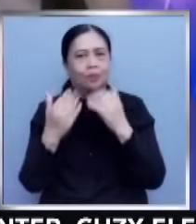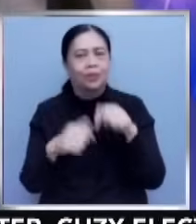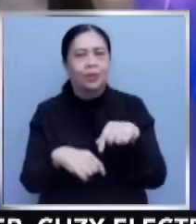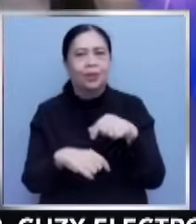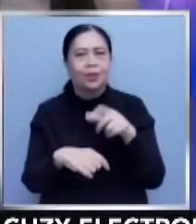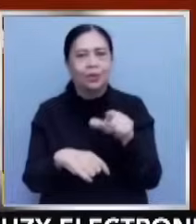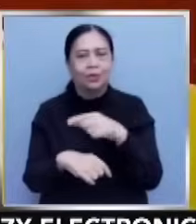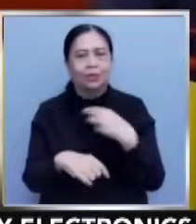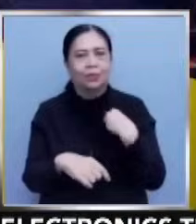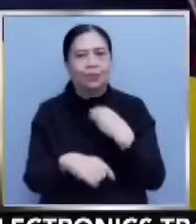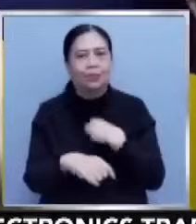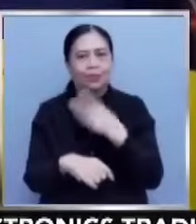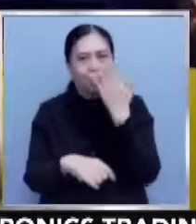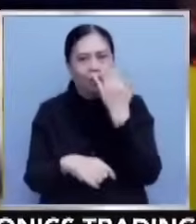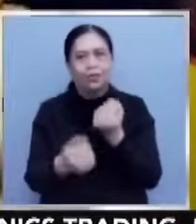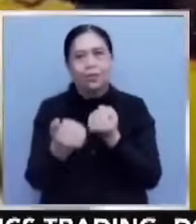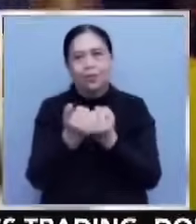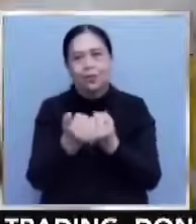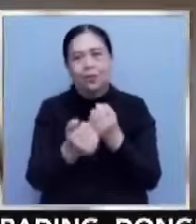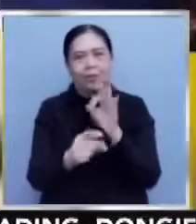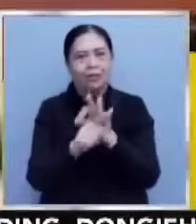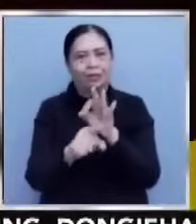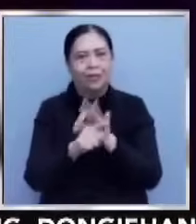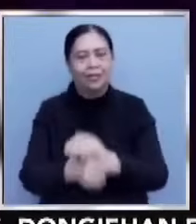ng fans.